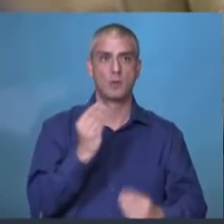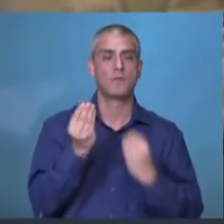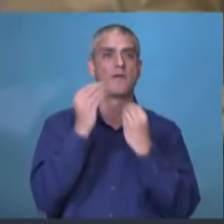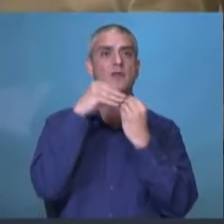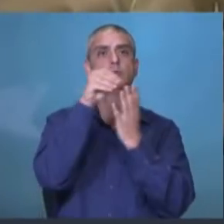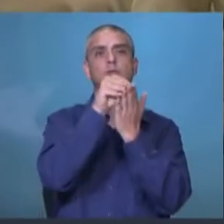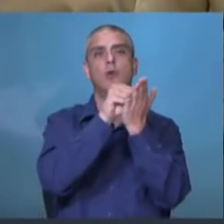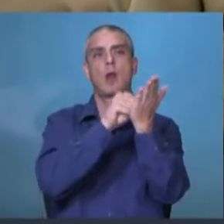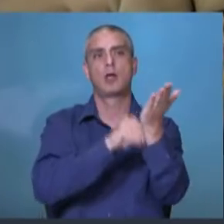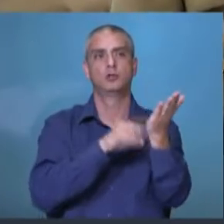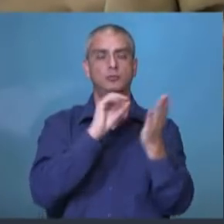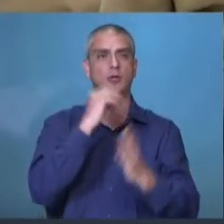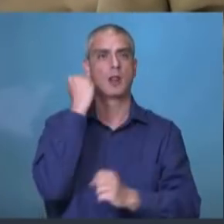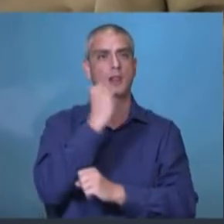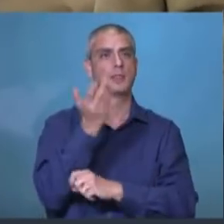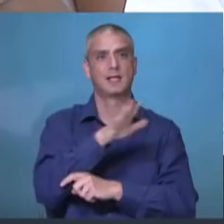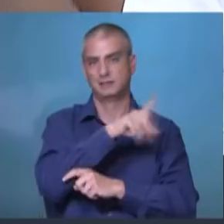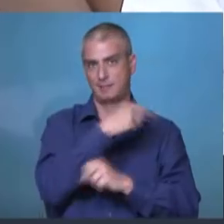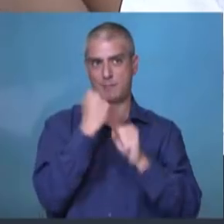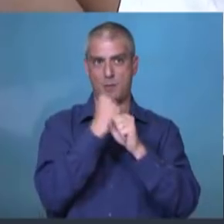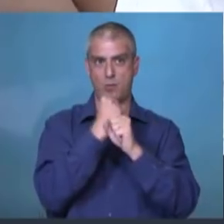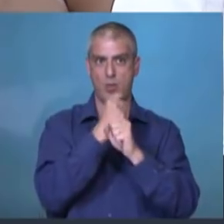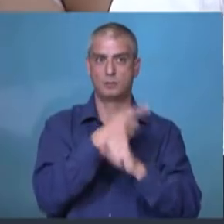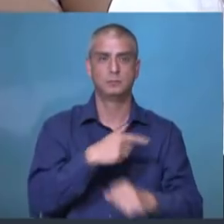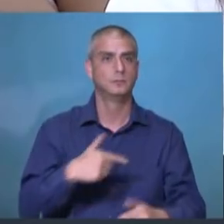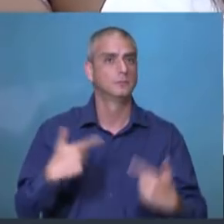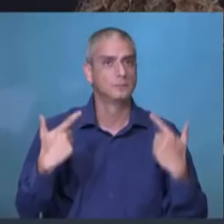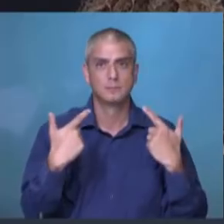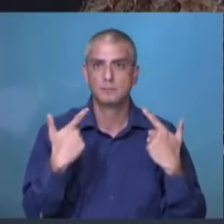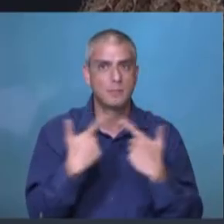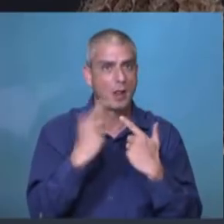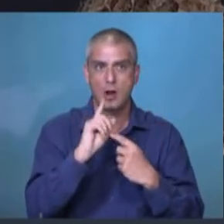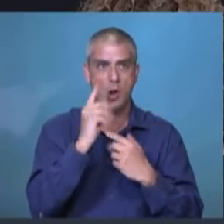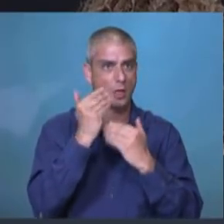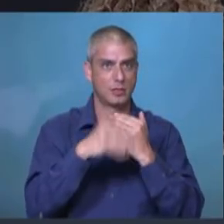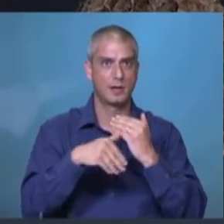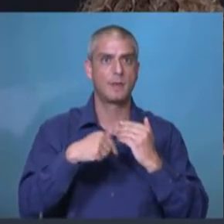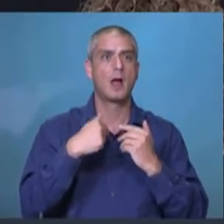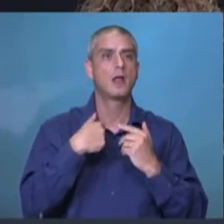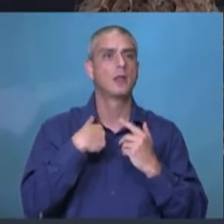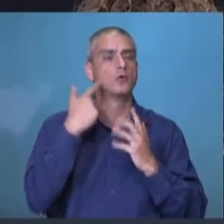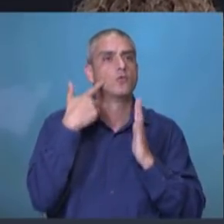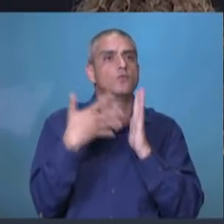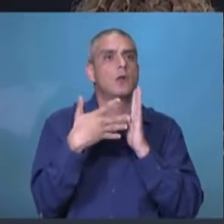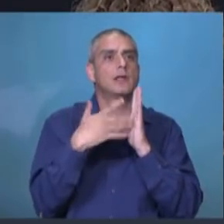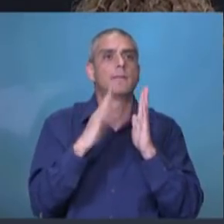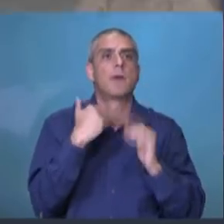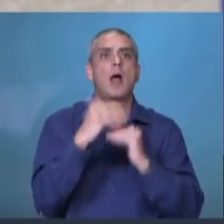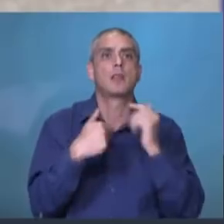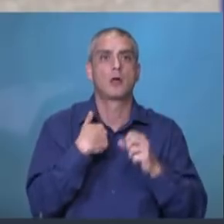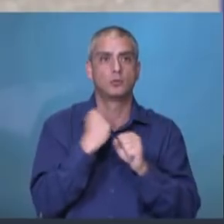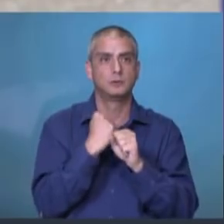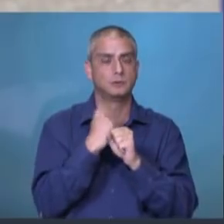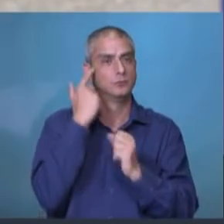לרשימה הארוכה של הנרצחים בפעולות האיבה. המערכה לא הסתיימה. אנו מחשבים את צעדינו